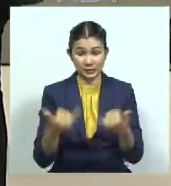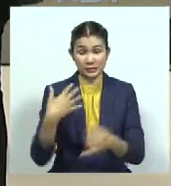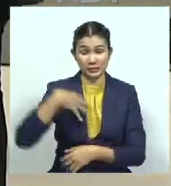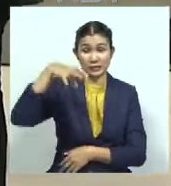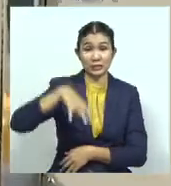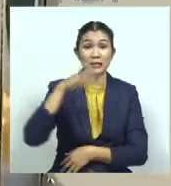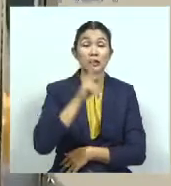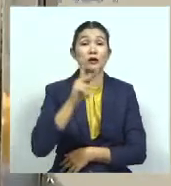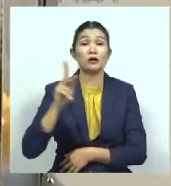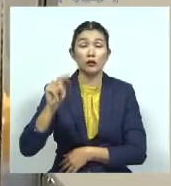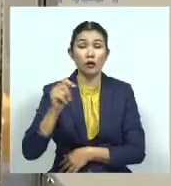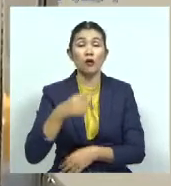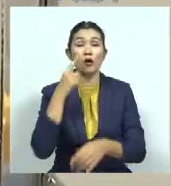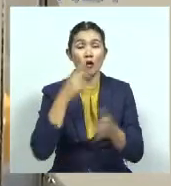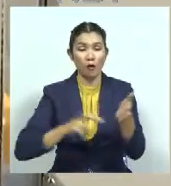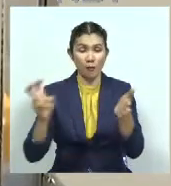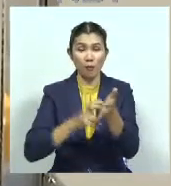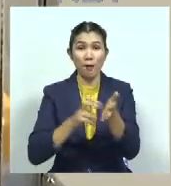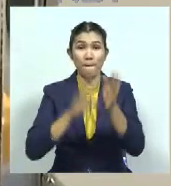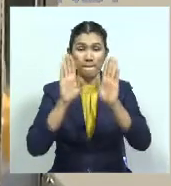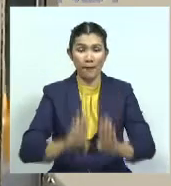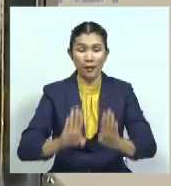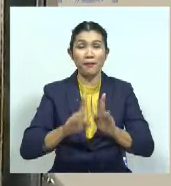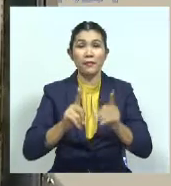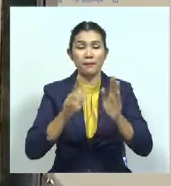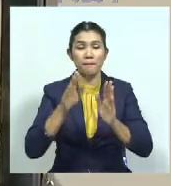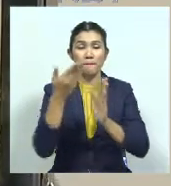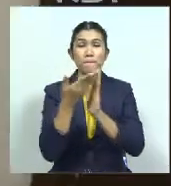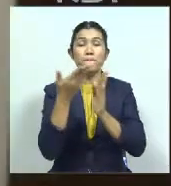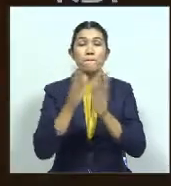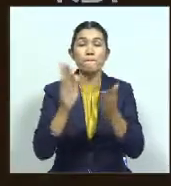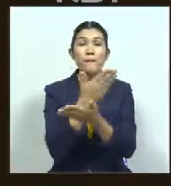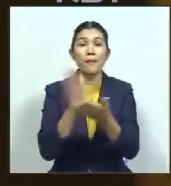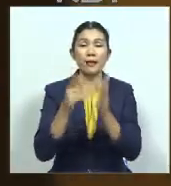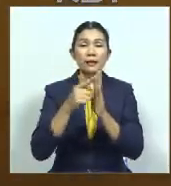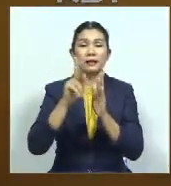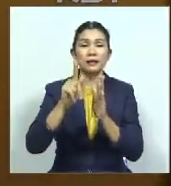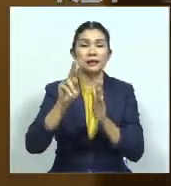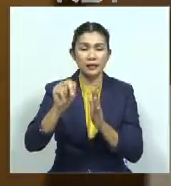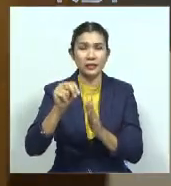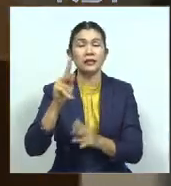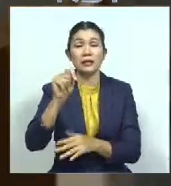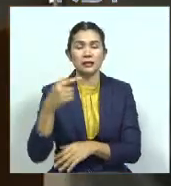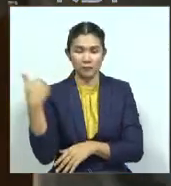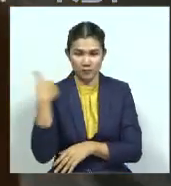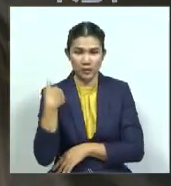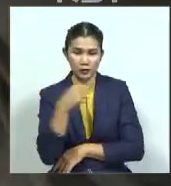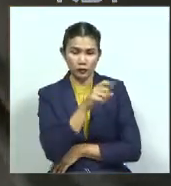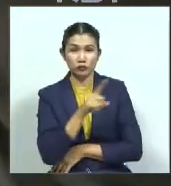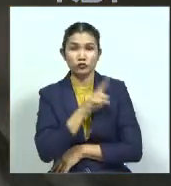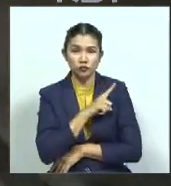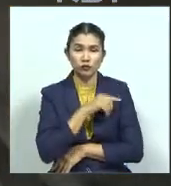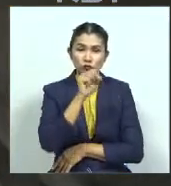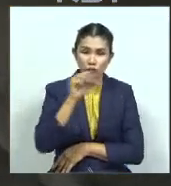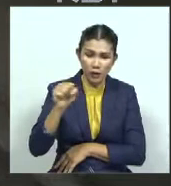ต.หลังประกาศรับรองสสแบบแบ่งเขตจำนวน349คนวันที่2มีบรรดาสสและตัวแทนทยอยเดินทางมารับ